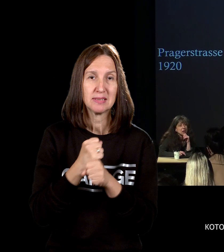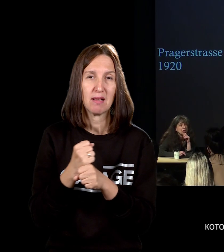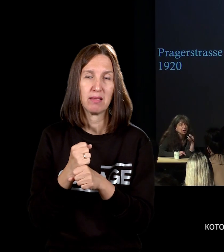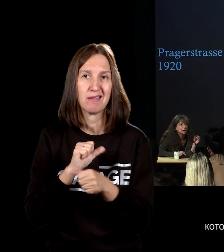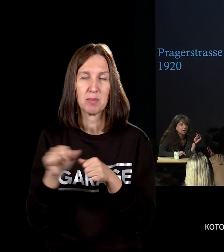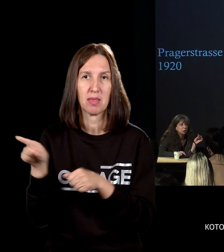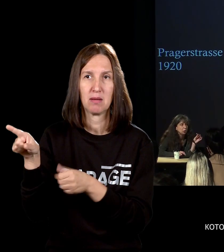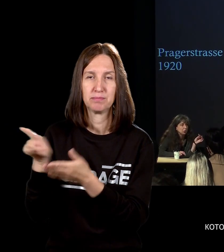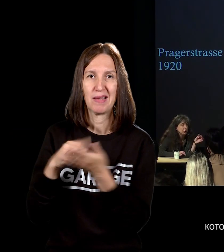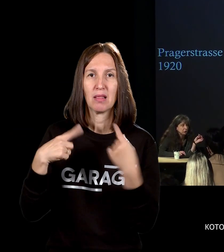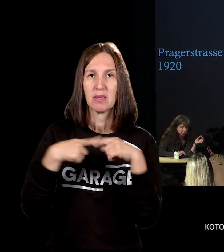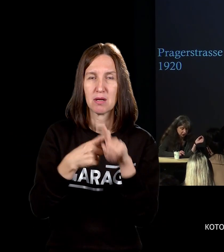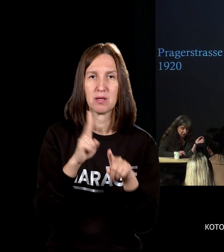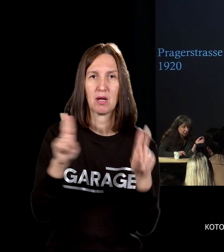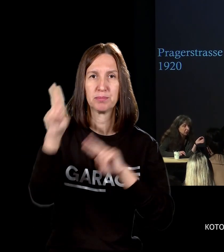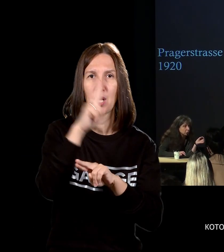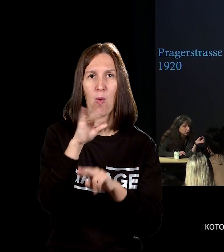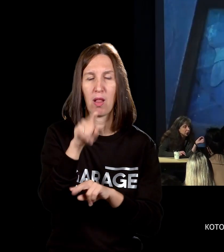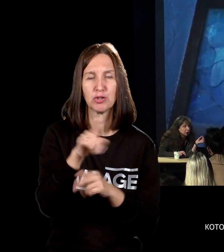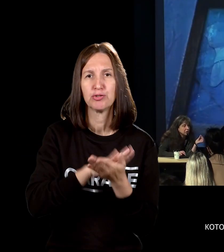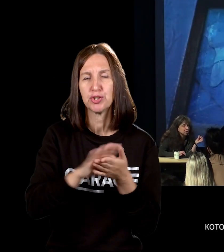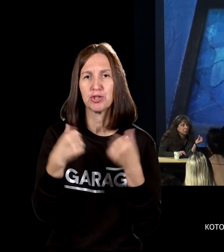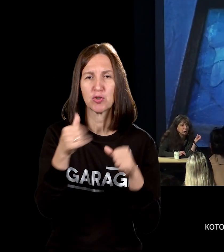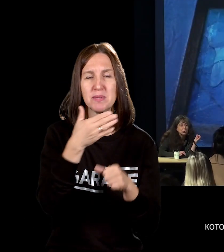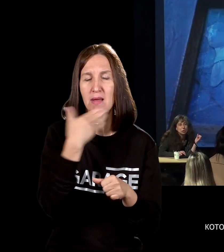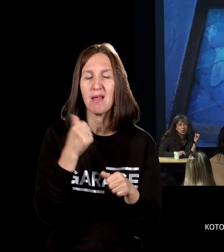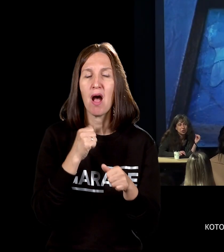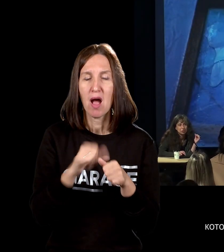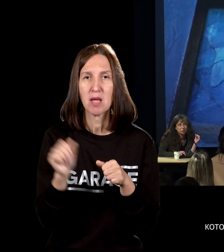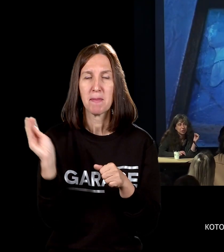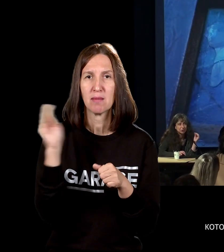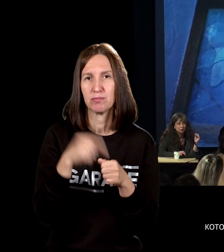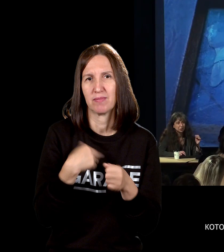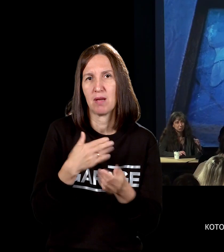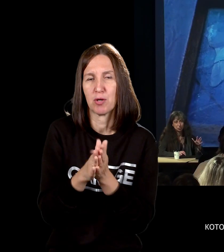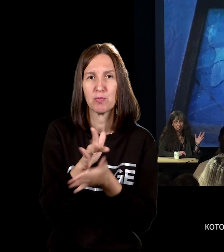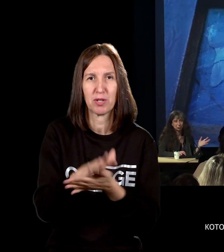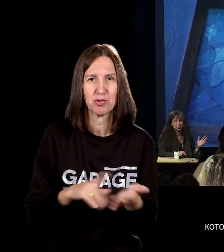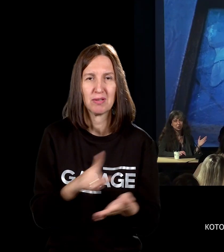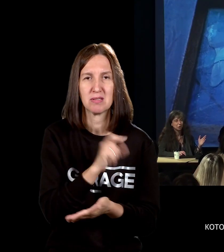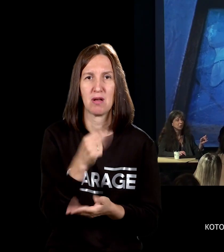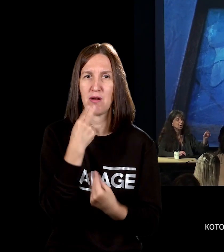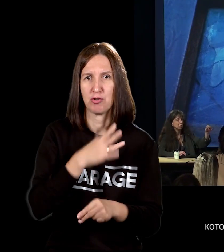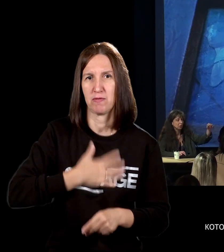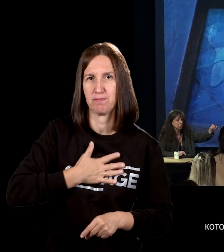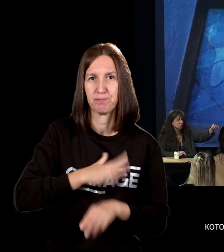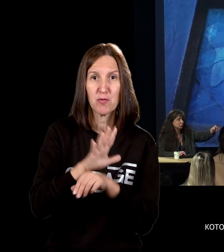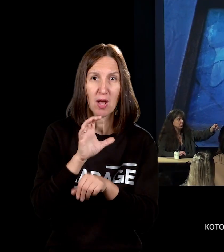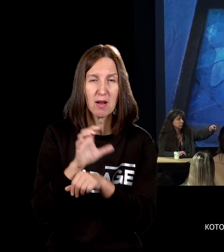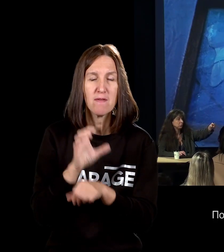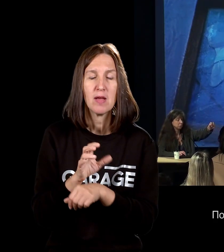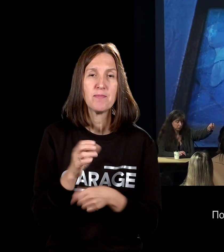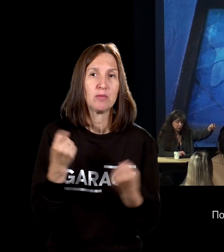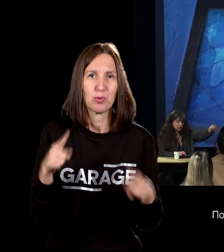коллажа. Это не только живопись, и, как бы, извините за плохое качество фотографий, просто других нету, но я